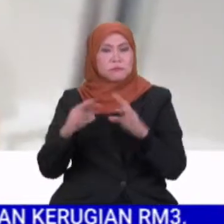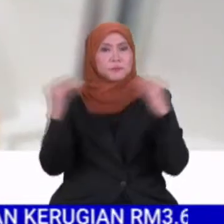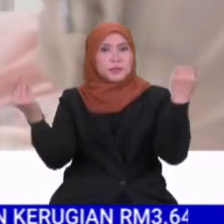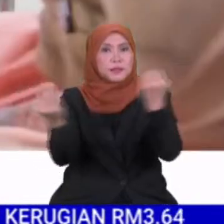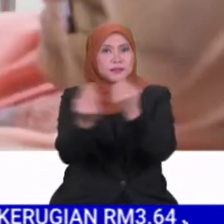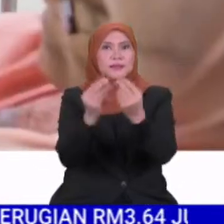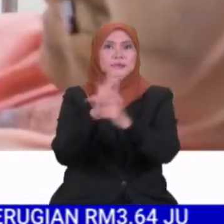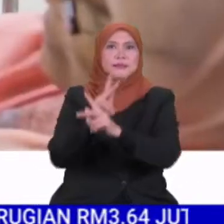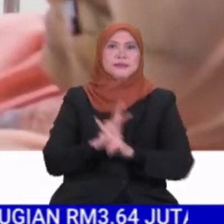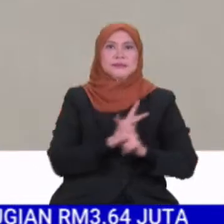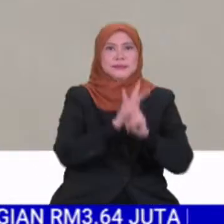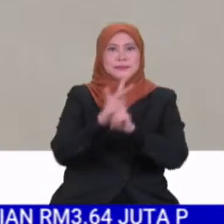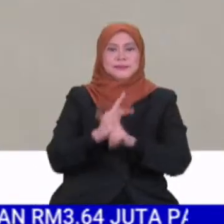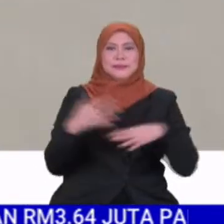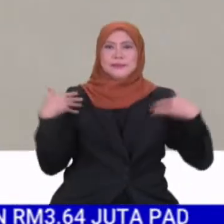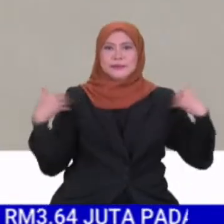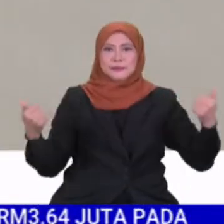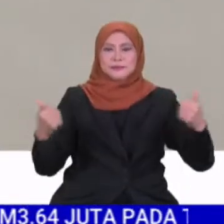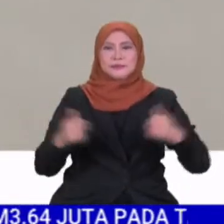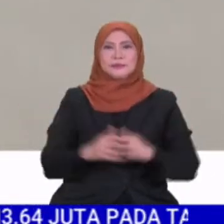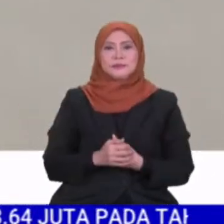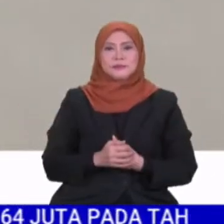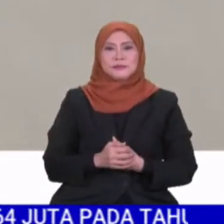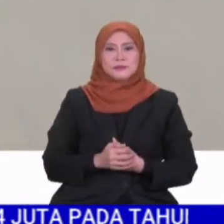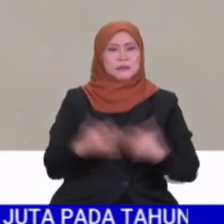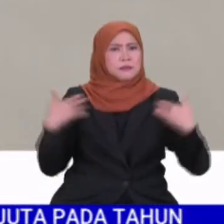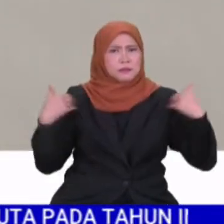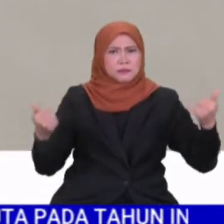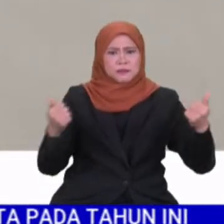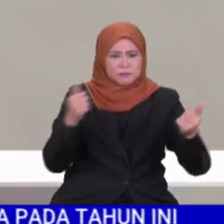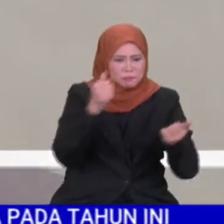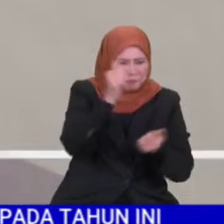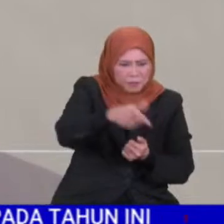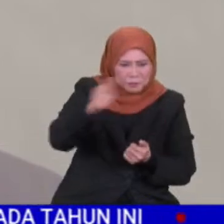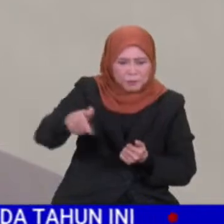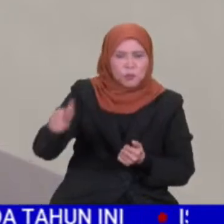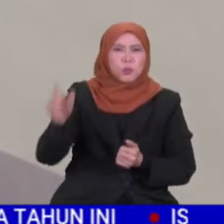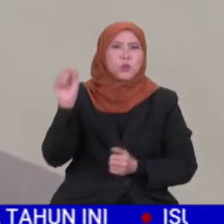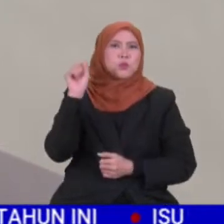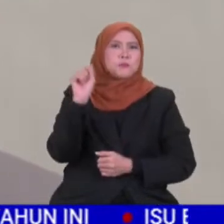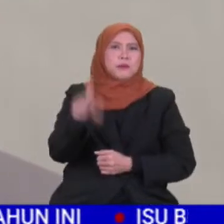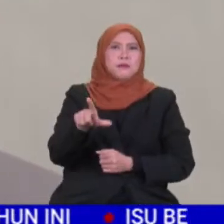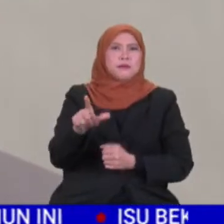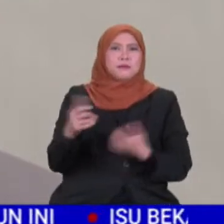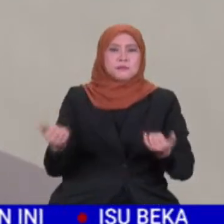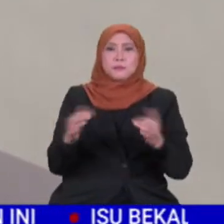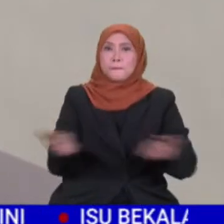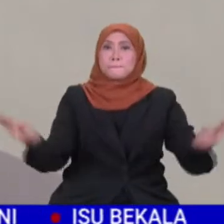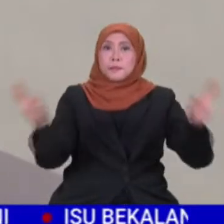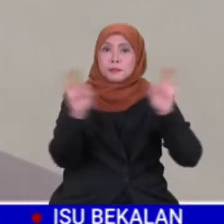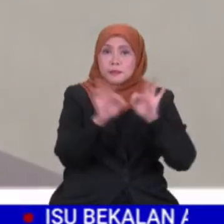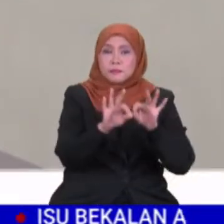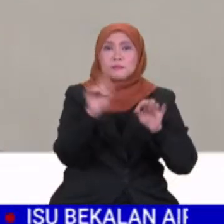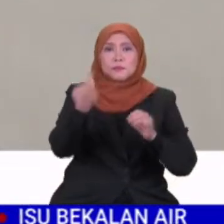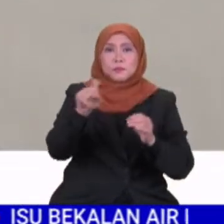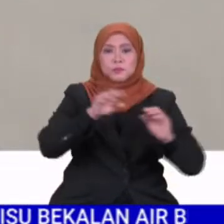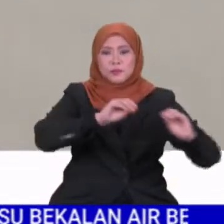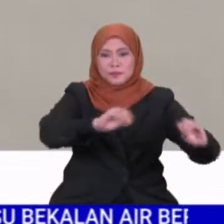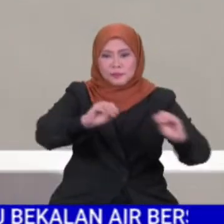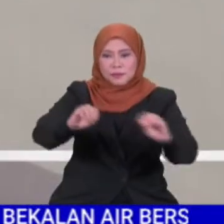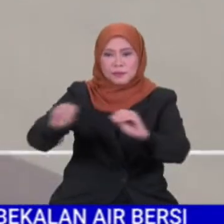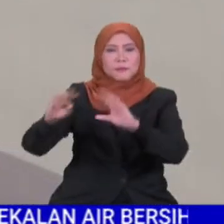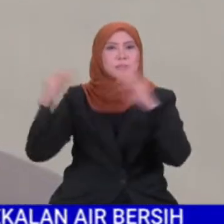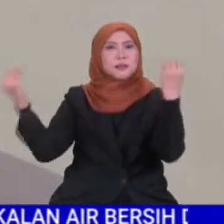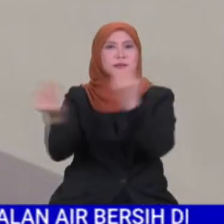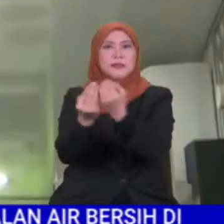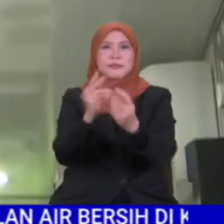tentang penjagaan kesihatan. Kita pun tahu kos kesihatan sangat tinggi sekarang. So yang paling penting adalah kita kena educate masyarakat